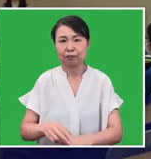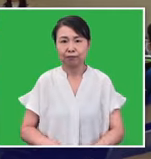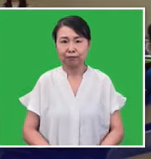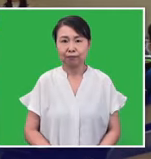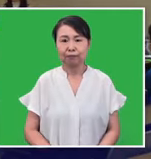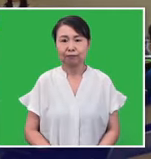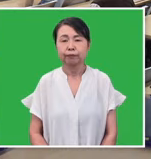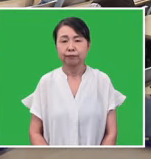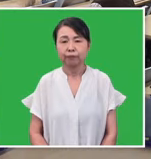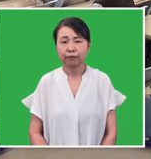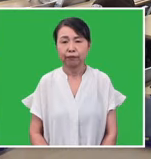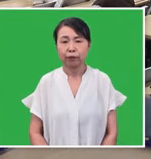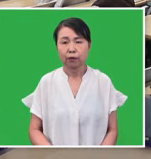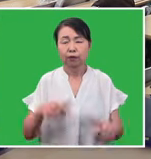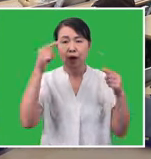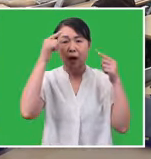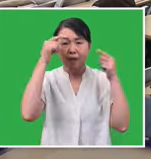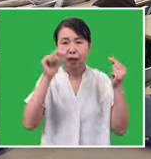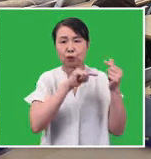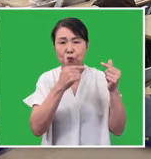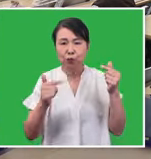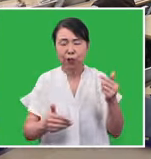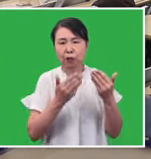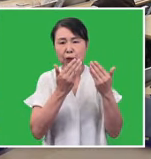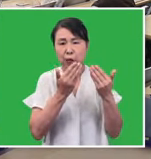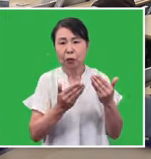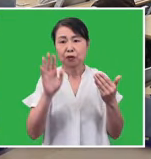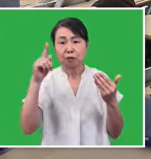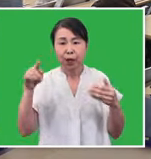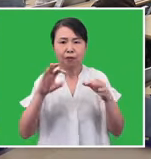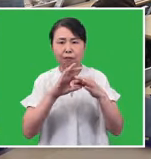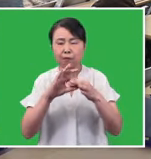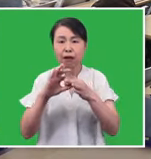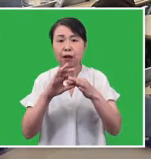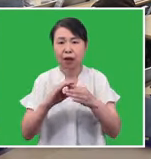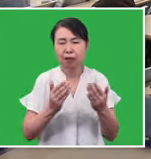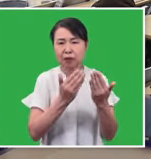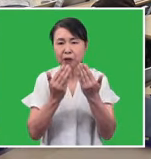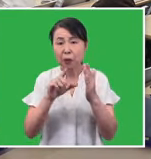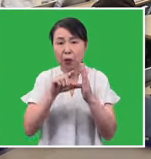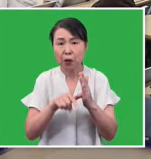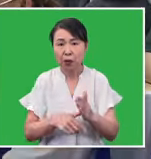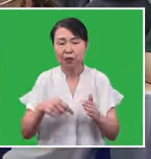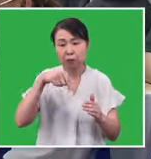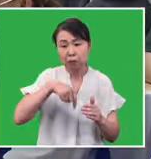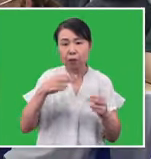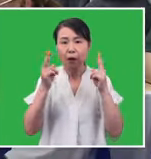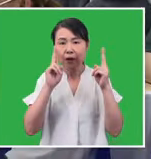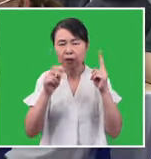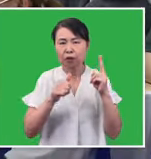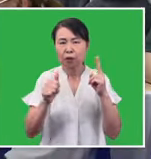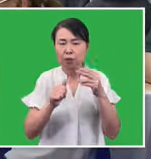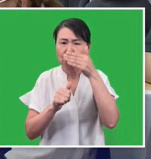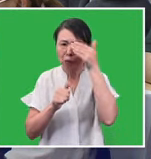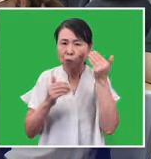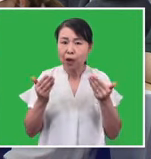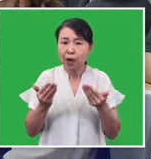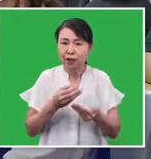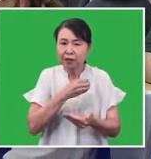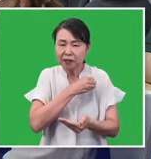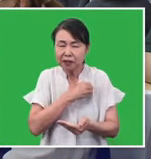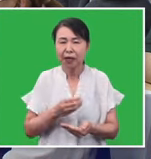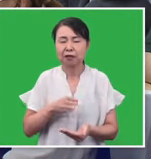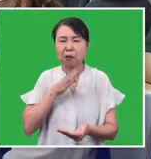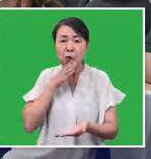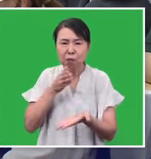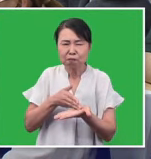。大学などの高等教育機関と連携して、授業の中で県内企業に勤める若手社